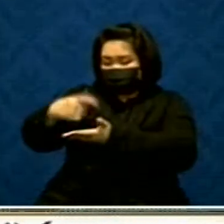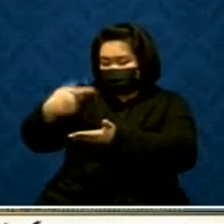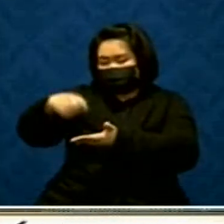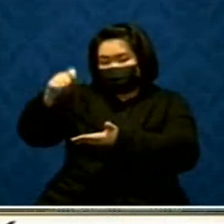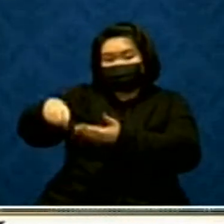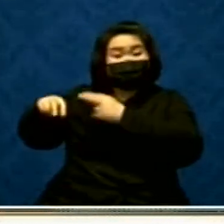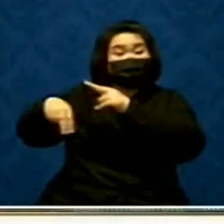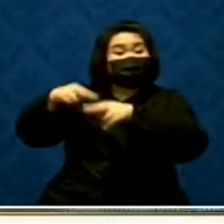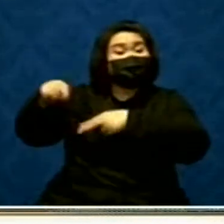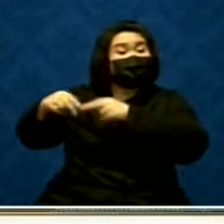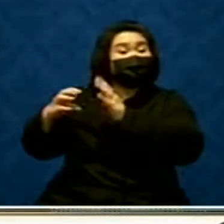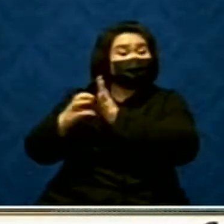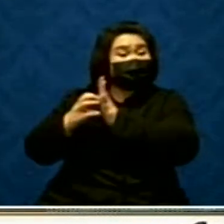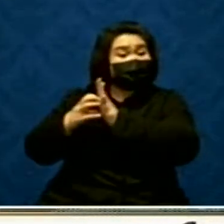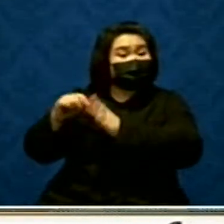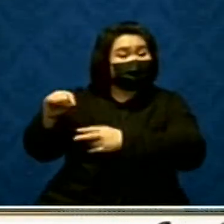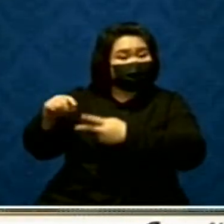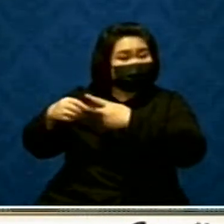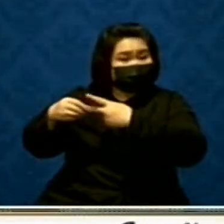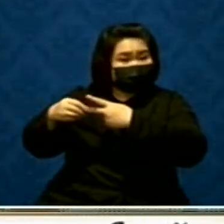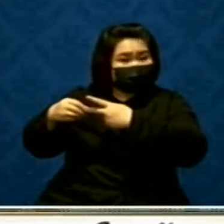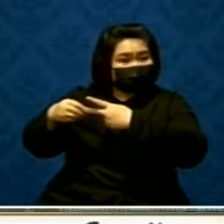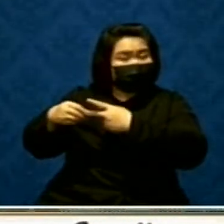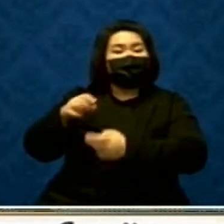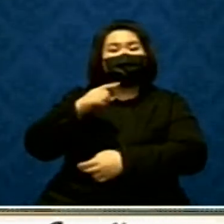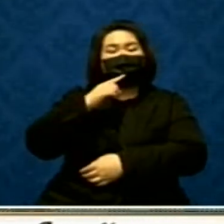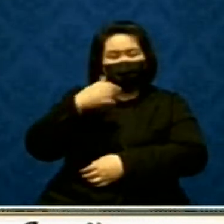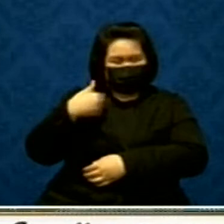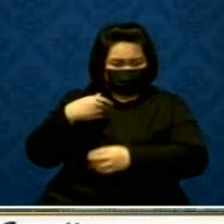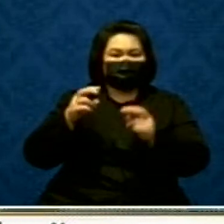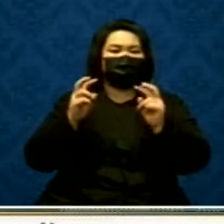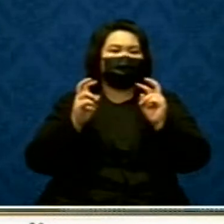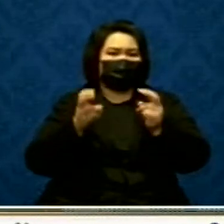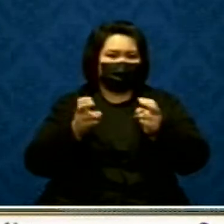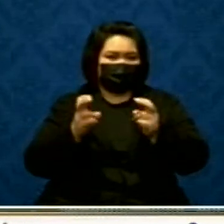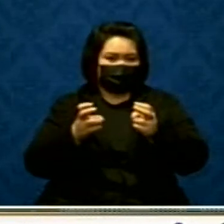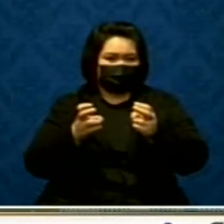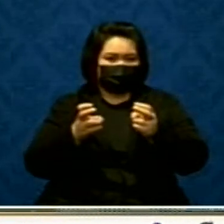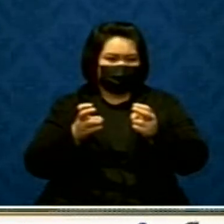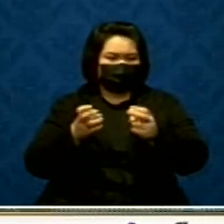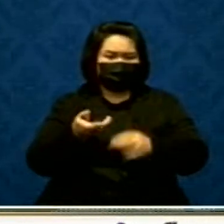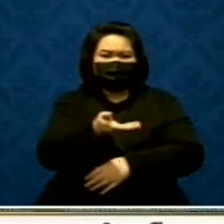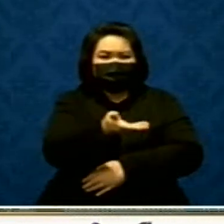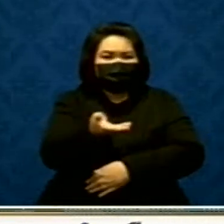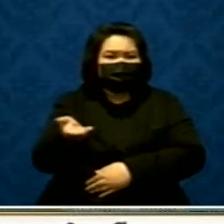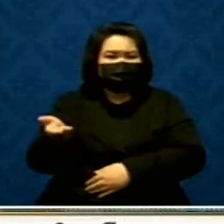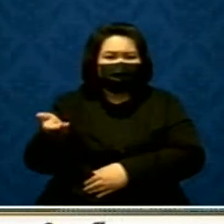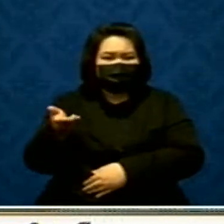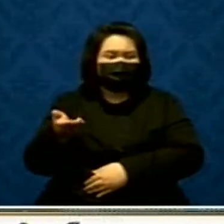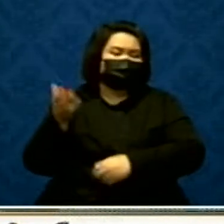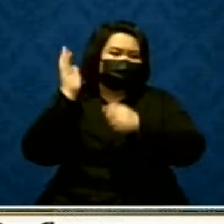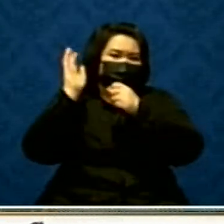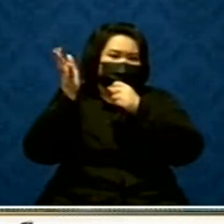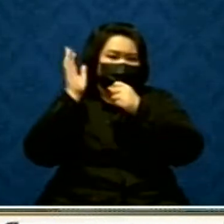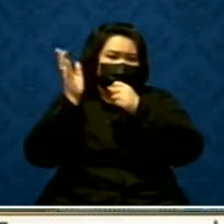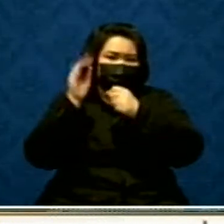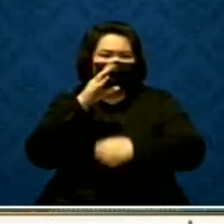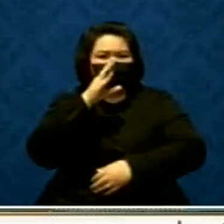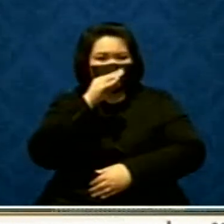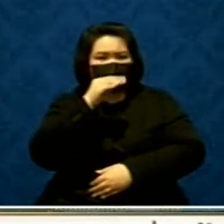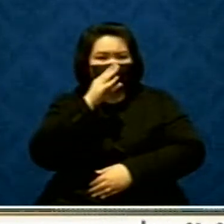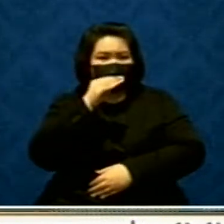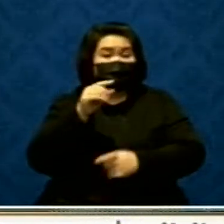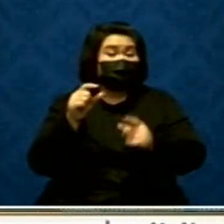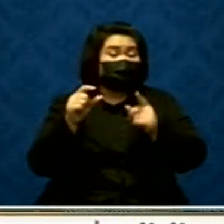นะครับผมต้องเรียนว่ามีเรื่องที่เป็นประเด็นนะครับที่มีท่านสมาชิกเนี่ยอภิปรายพาดพิงถึ